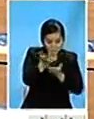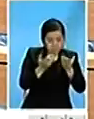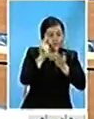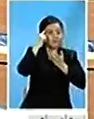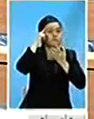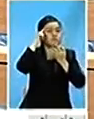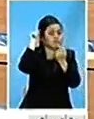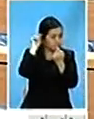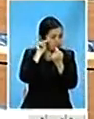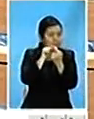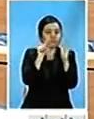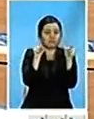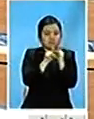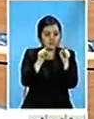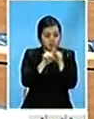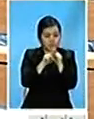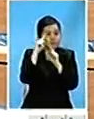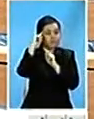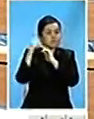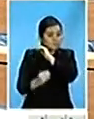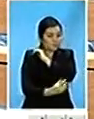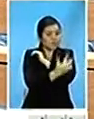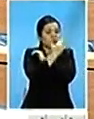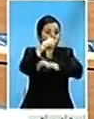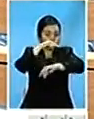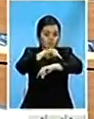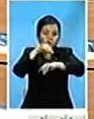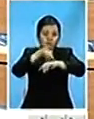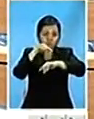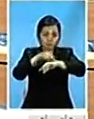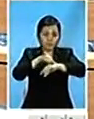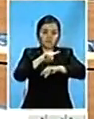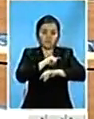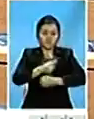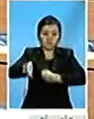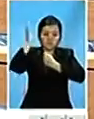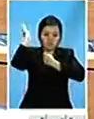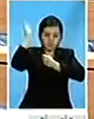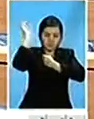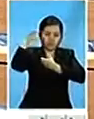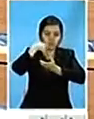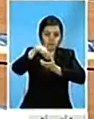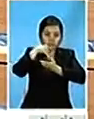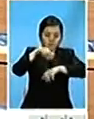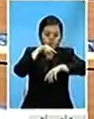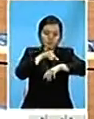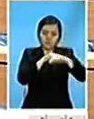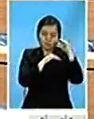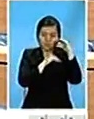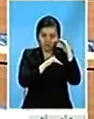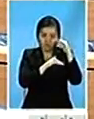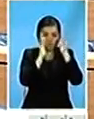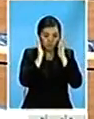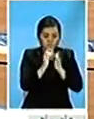ต้องกันว่าก็คงจะมีโอกาสให้เวลาท่านสมาชิกได้อภิปรายกันกำหนดกันคร่าวๆไว้3